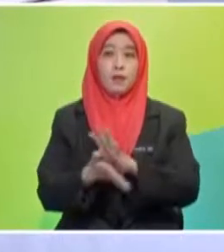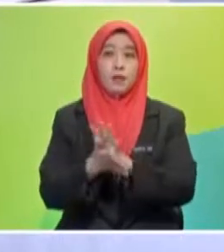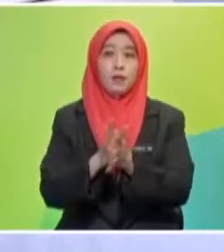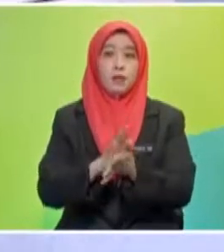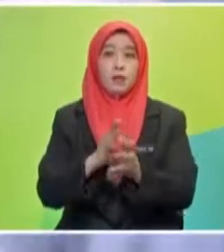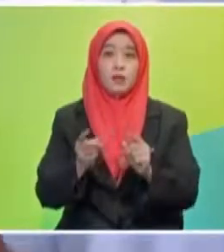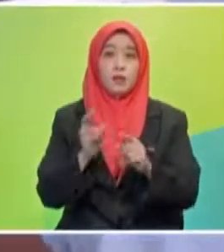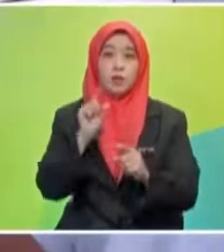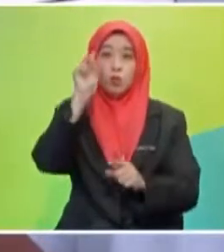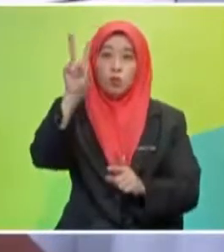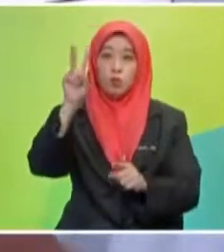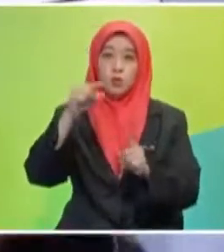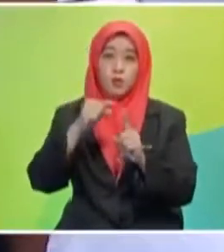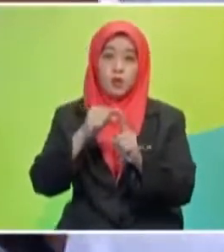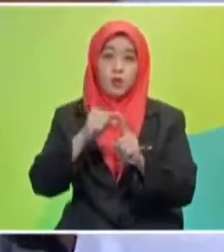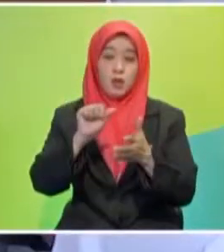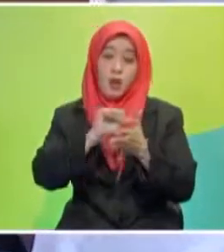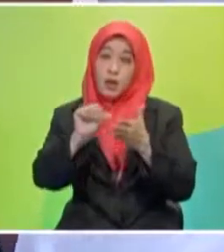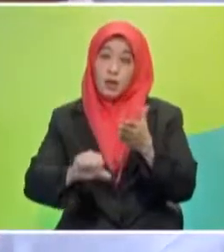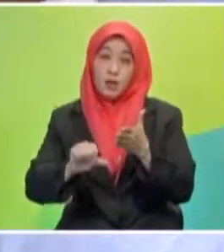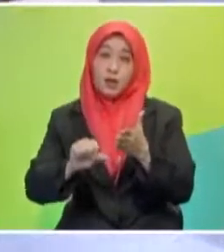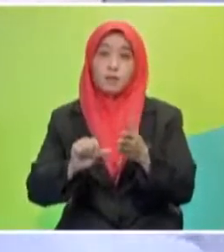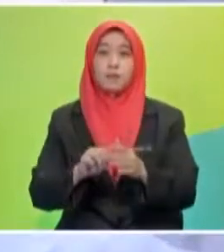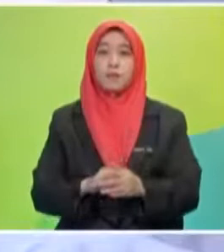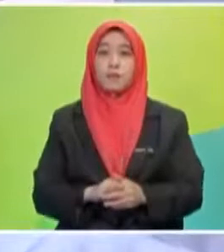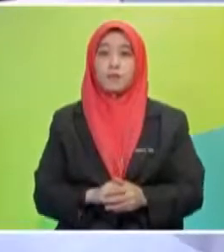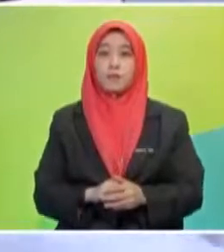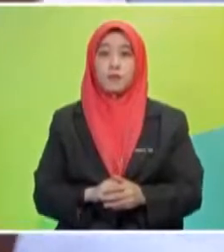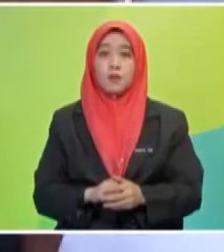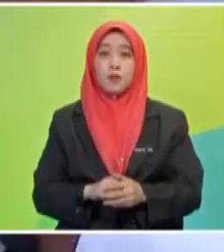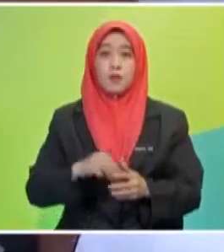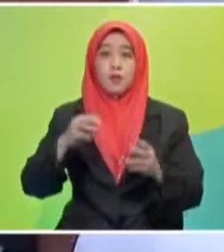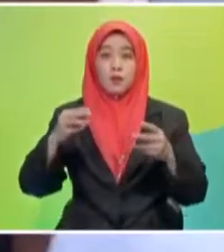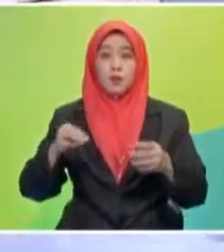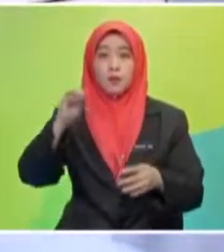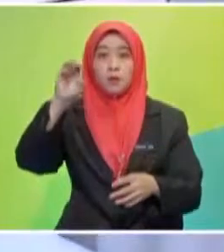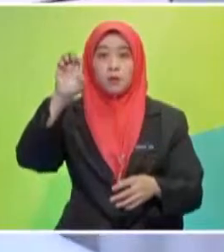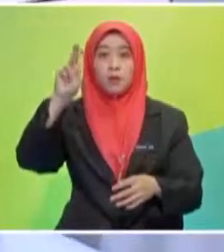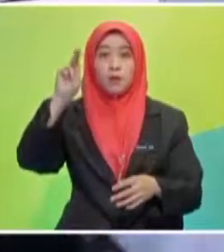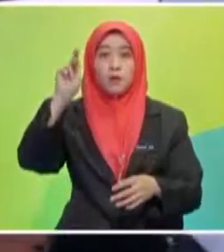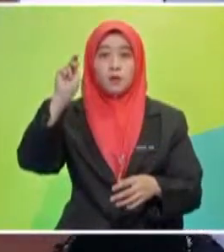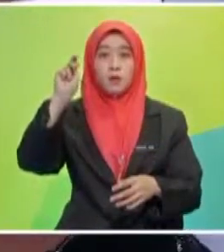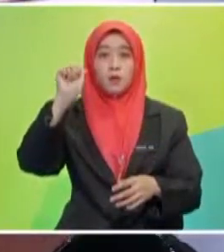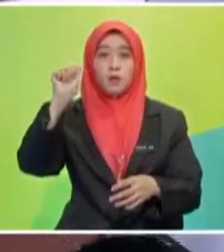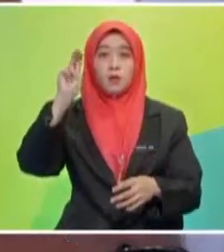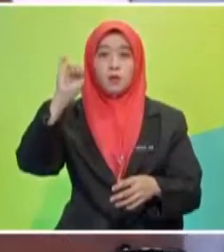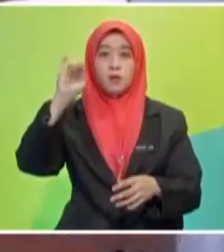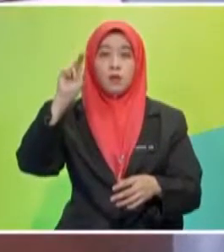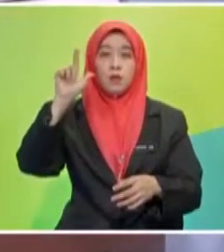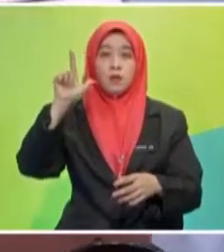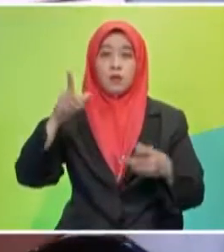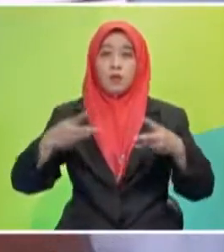jadi Wow Katakanlah Oke dan akhir sekalinya ini paling mudah sekali ya mekeh nikah yaitu membawa komponen